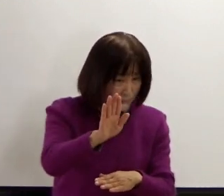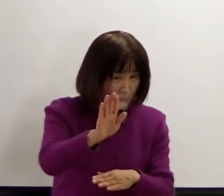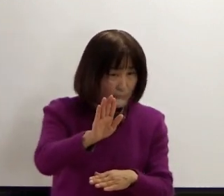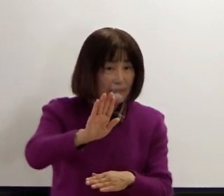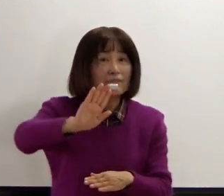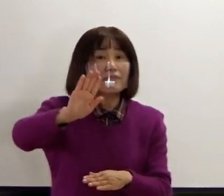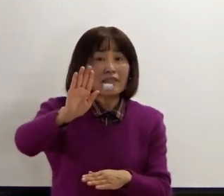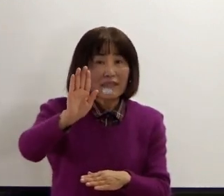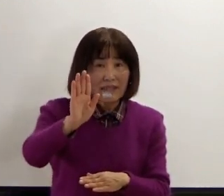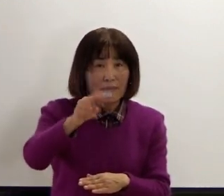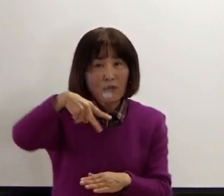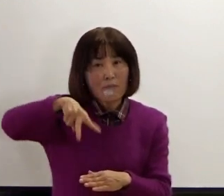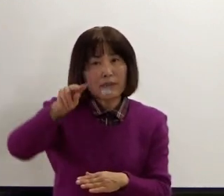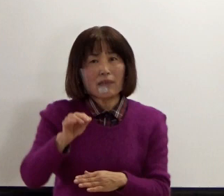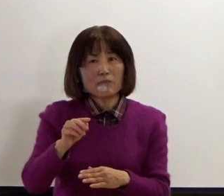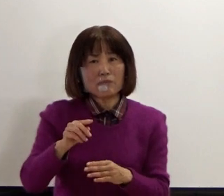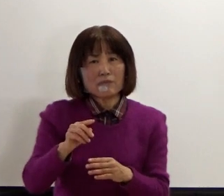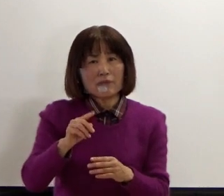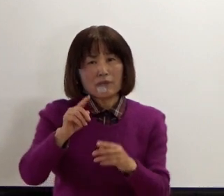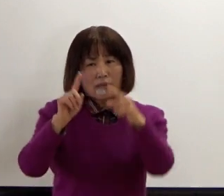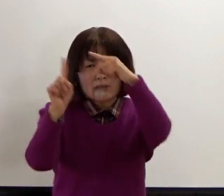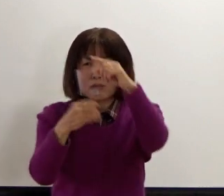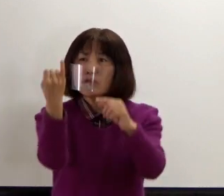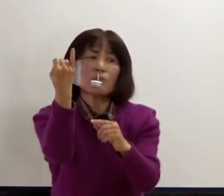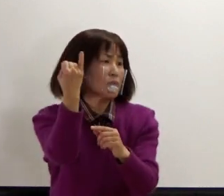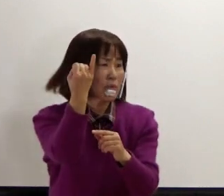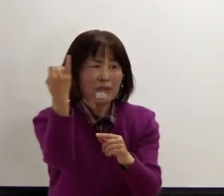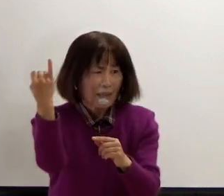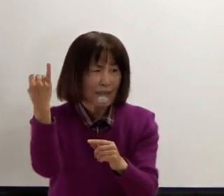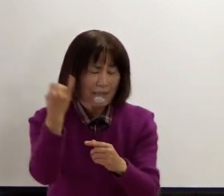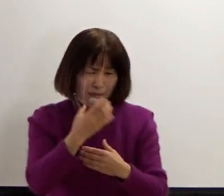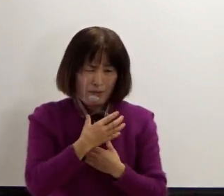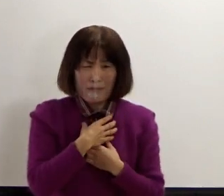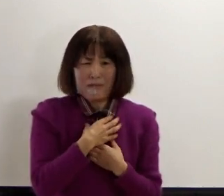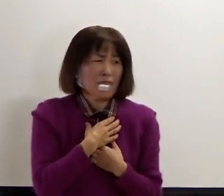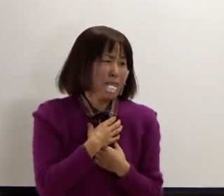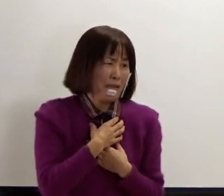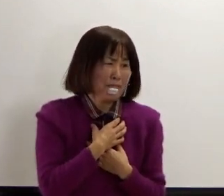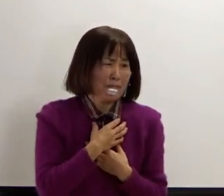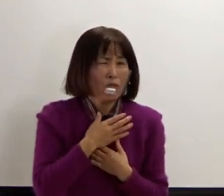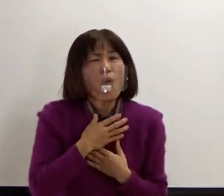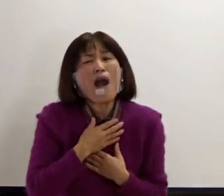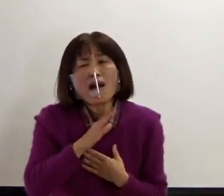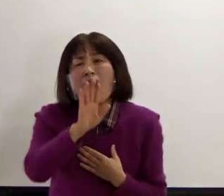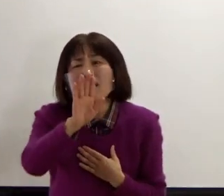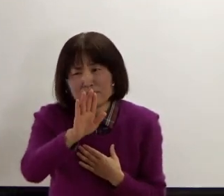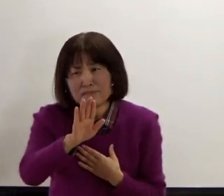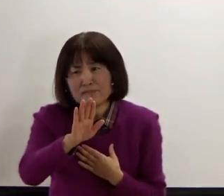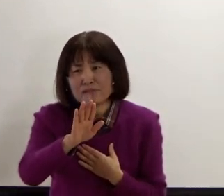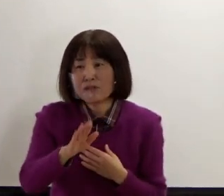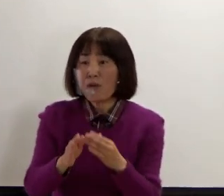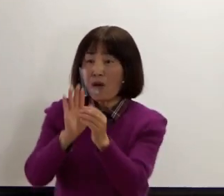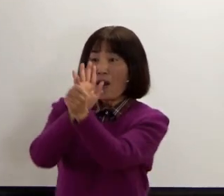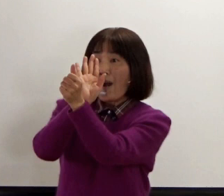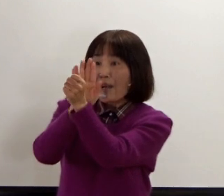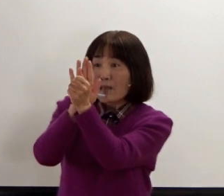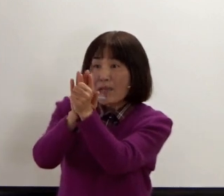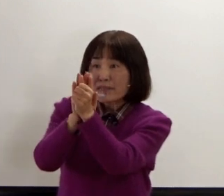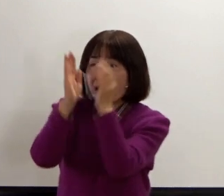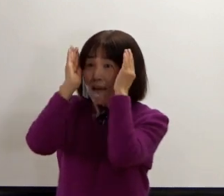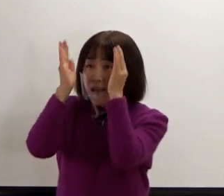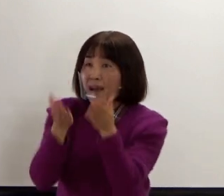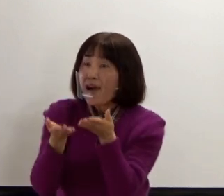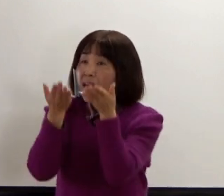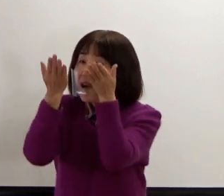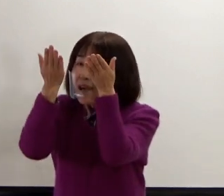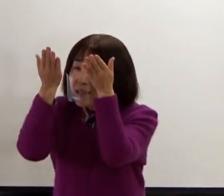励ますためにわざわざ老夫婦、長いこと まあ、変な言い方ですけど、子供を神様与